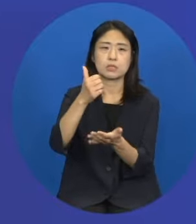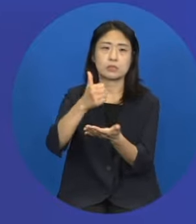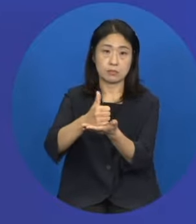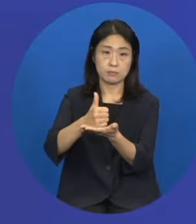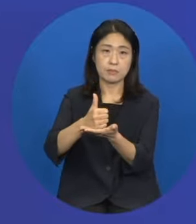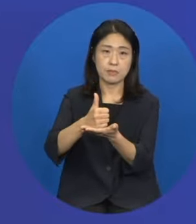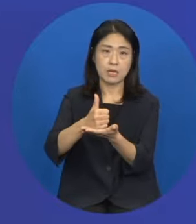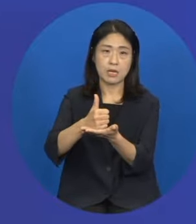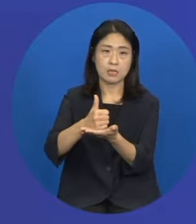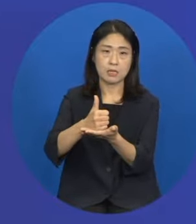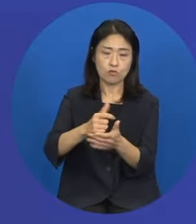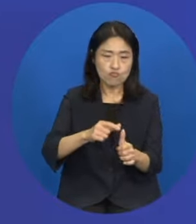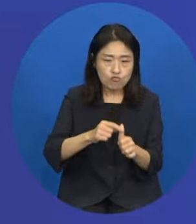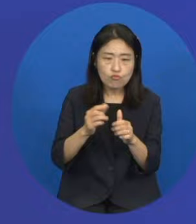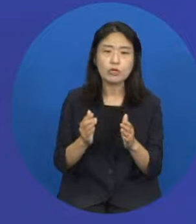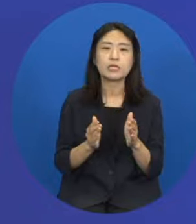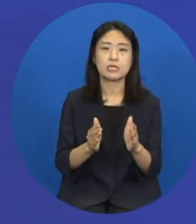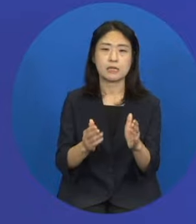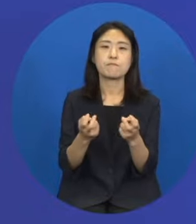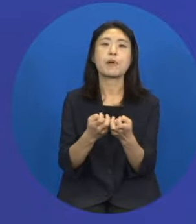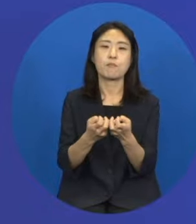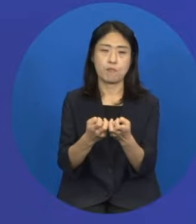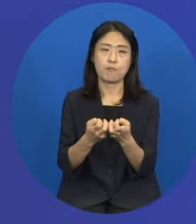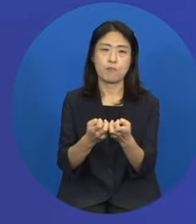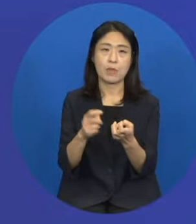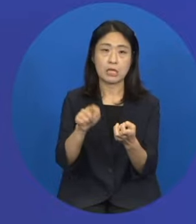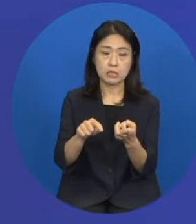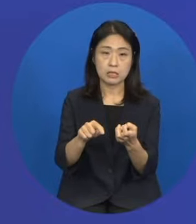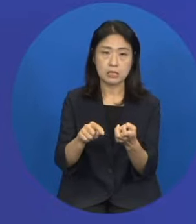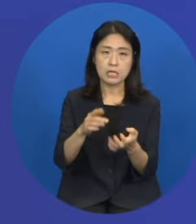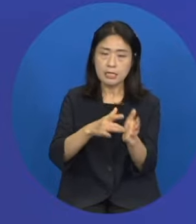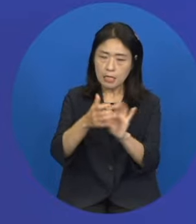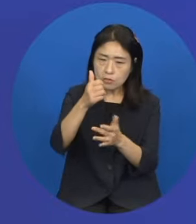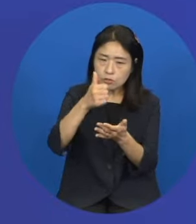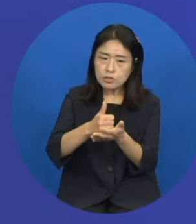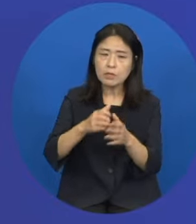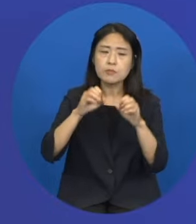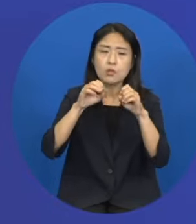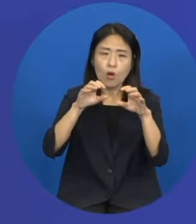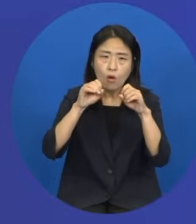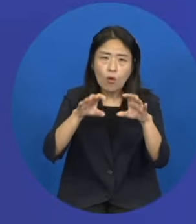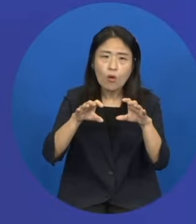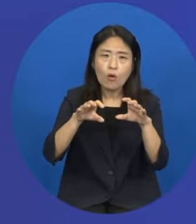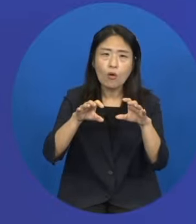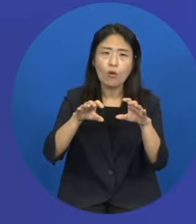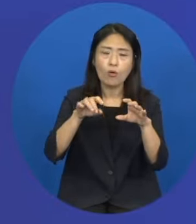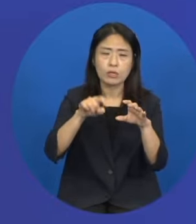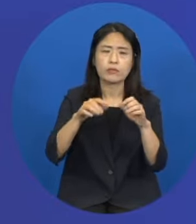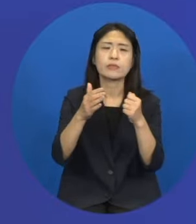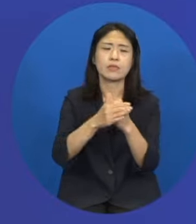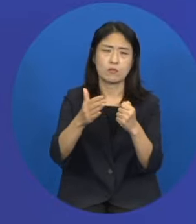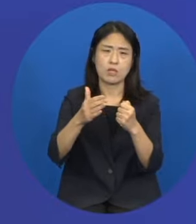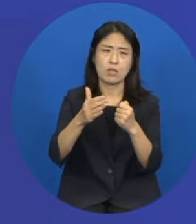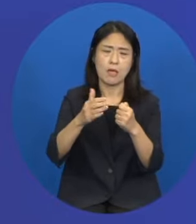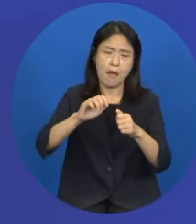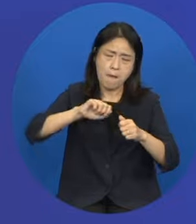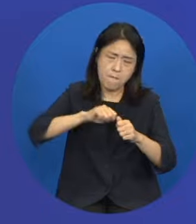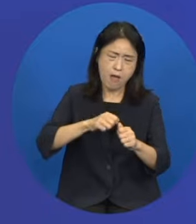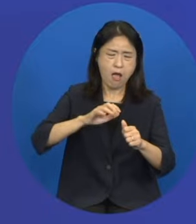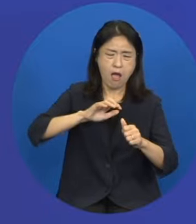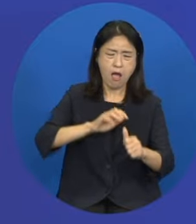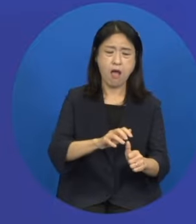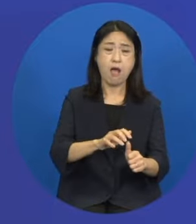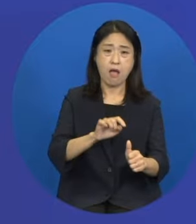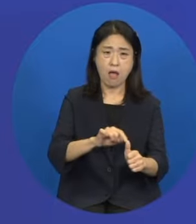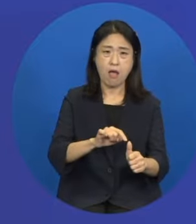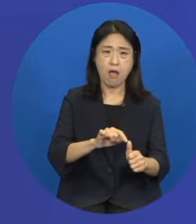길이시기 때문에 그분을 증거한 거예요. 그분을 전하기 위해 선교를 하다가 박해를 받는 것이죠. 경건하게